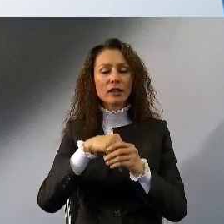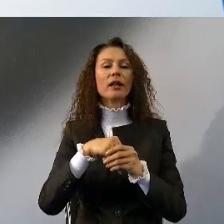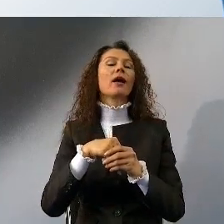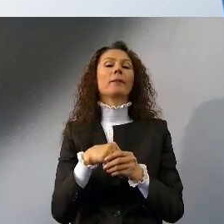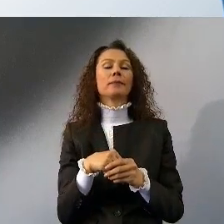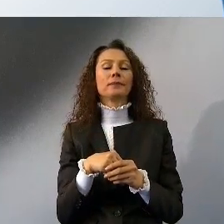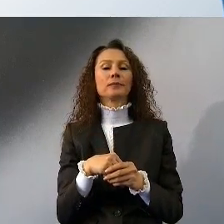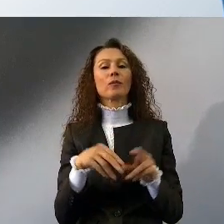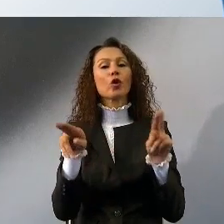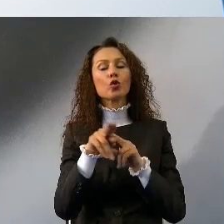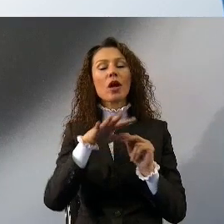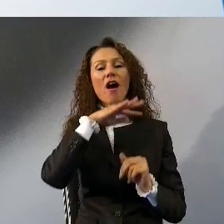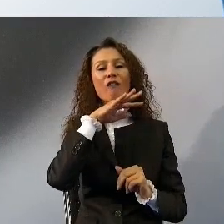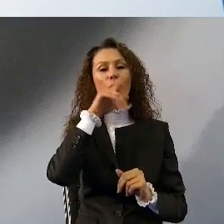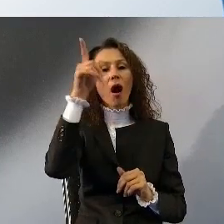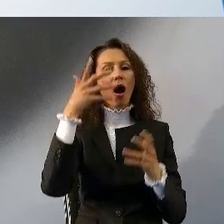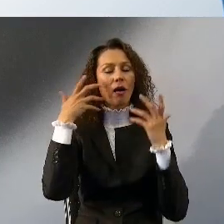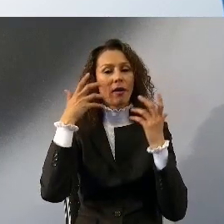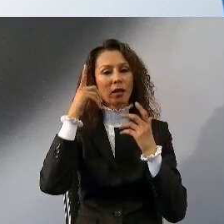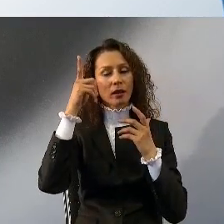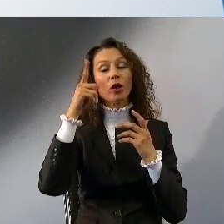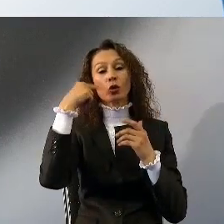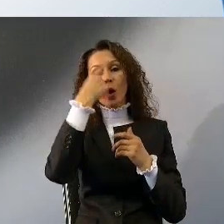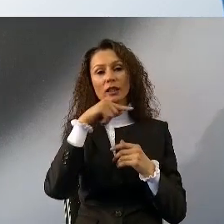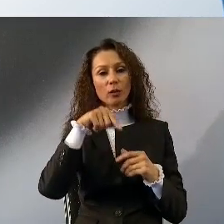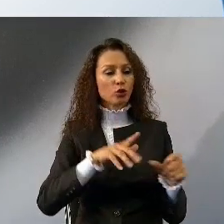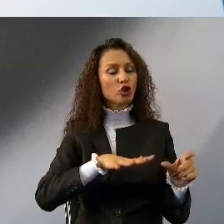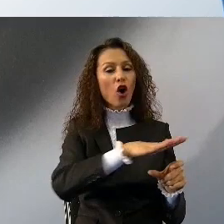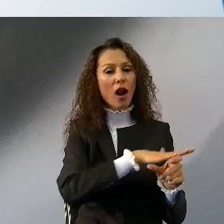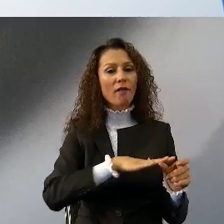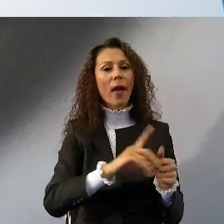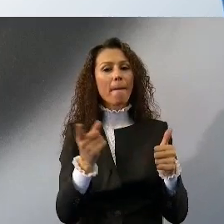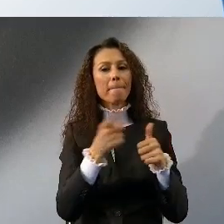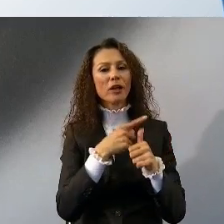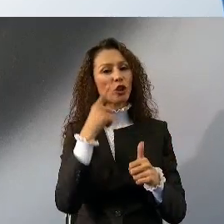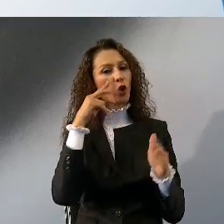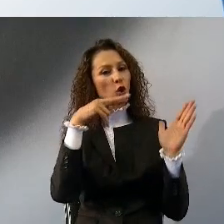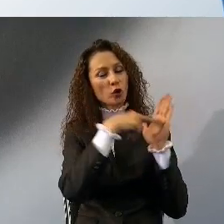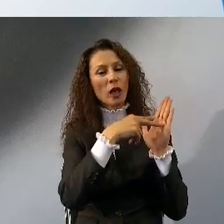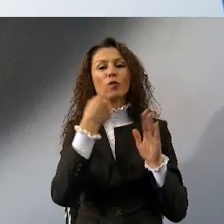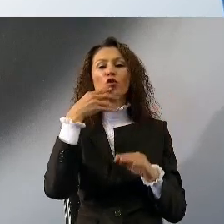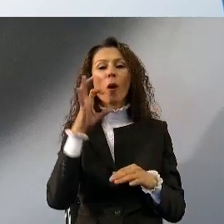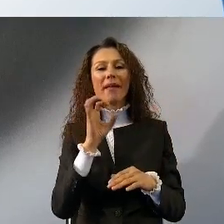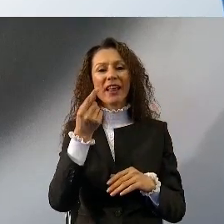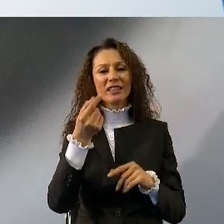montofonlar Kuzey Avrupa'nın hayvanları. Dolayısıyla bu coğrafyada en başta gösterdiğim domates fidesi